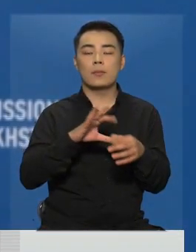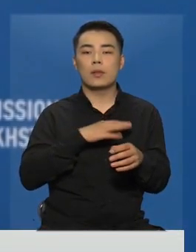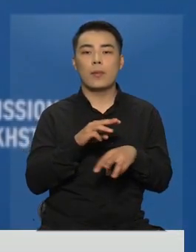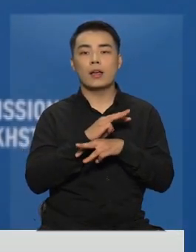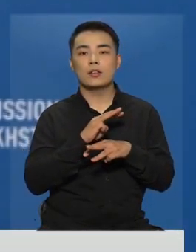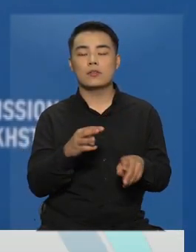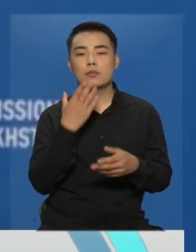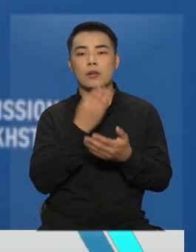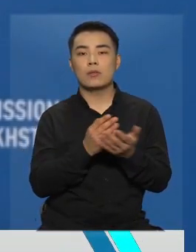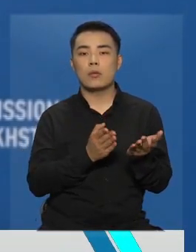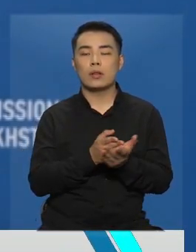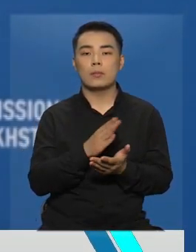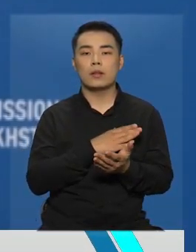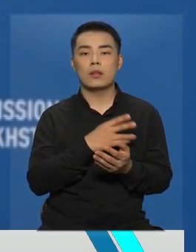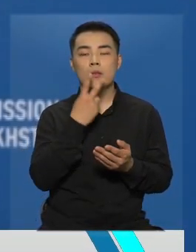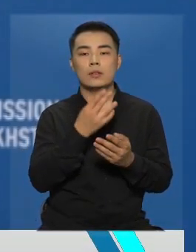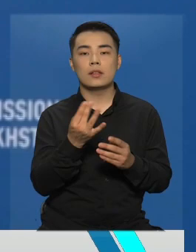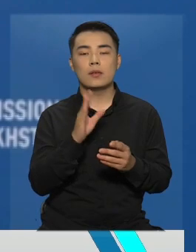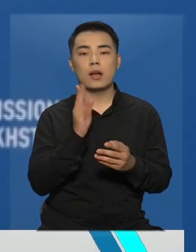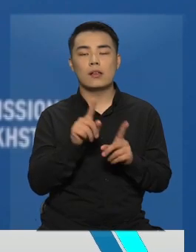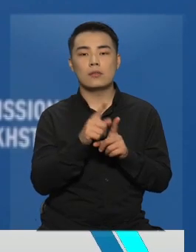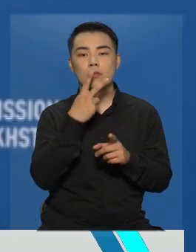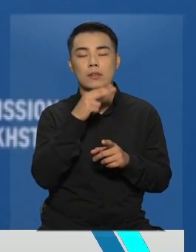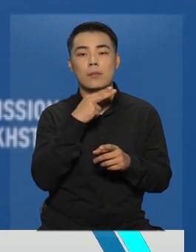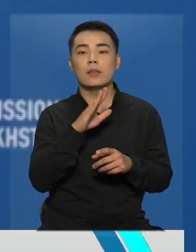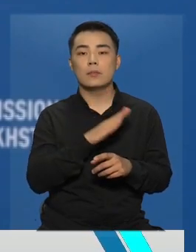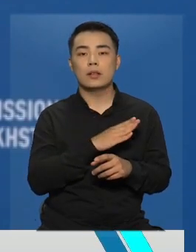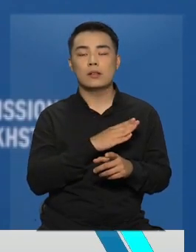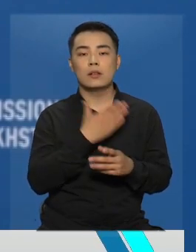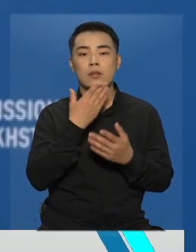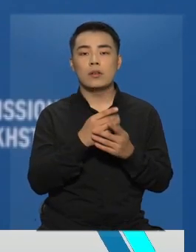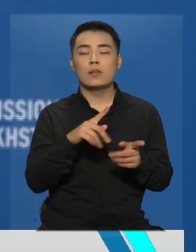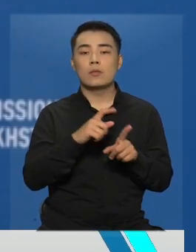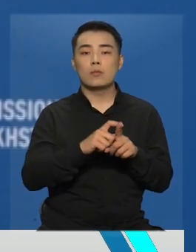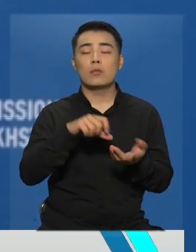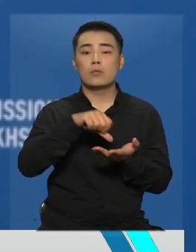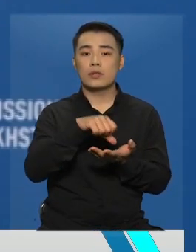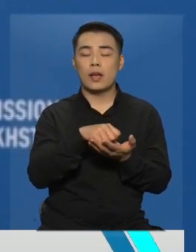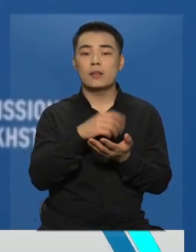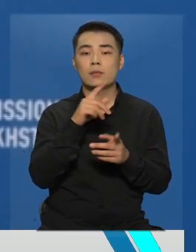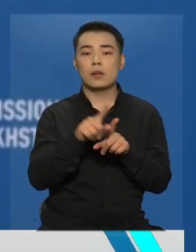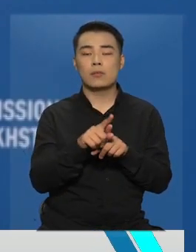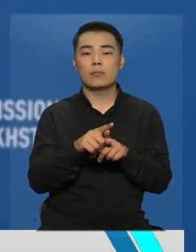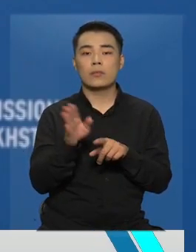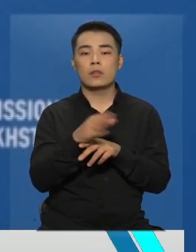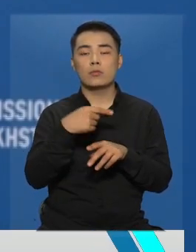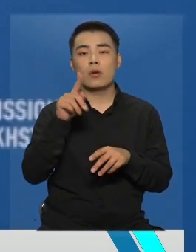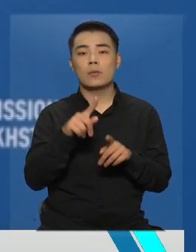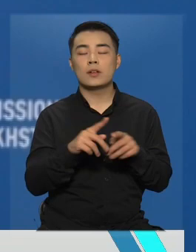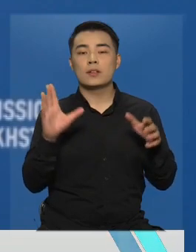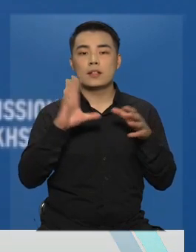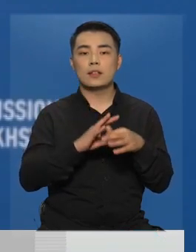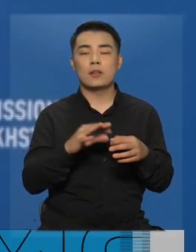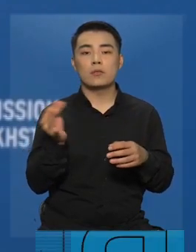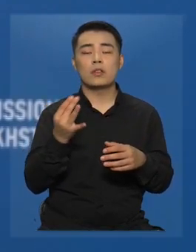мажоритарному кругам могли впечатлены тем интересам и тем количеством кандидатов которые действительно прошли регистрацию